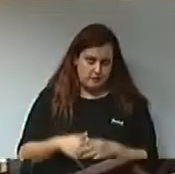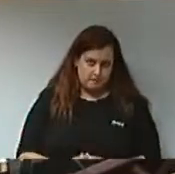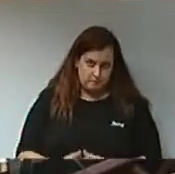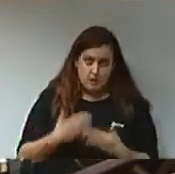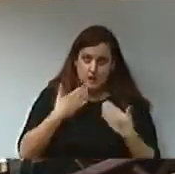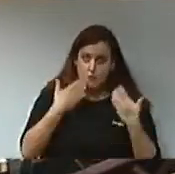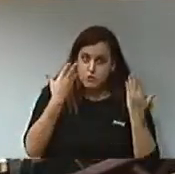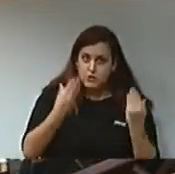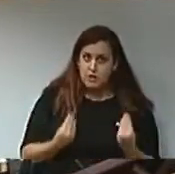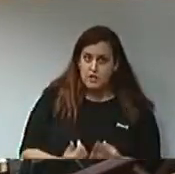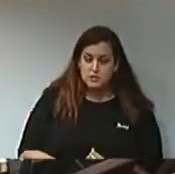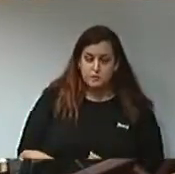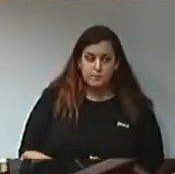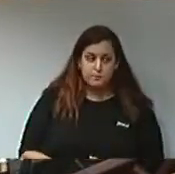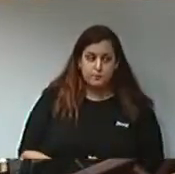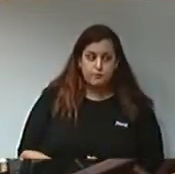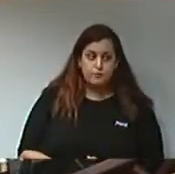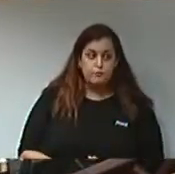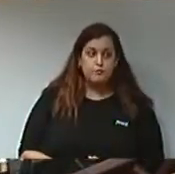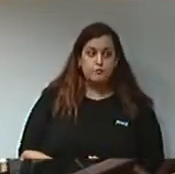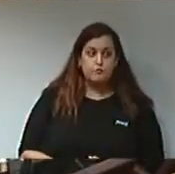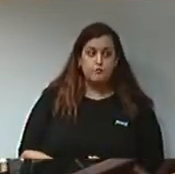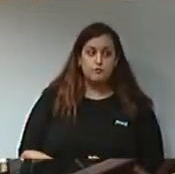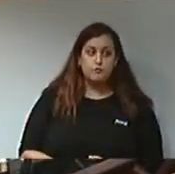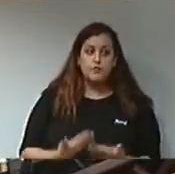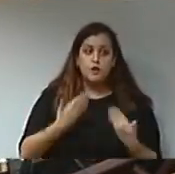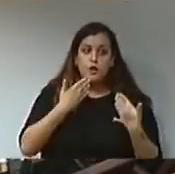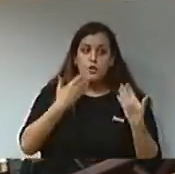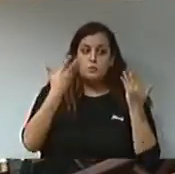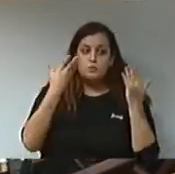gràcies. Moltes gràcies.